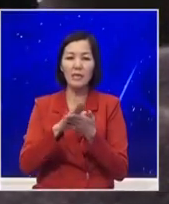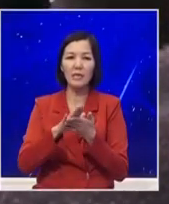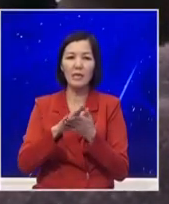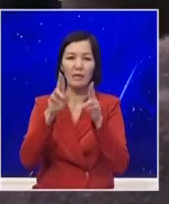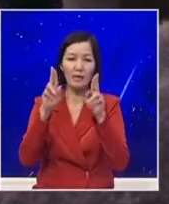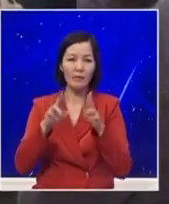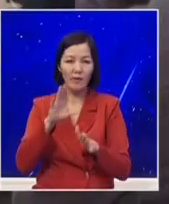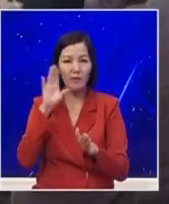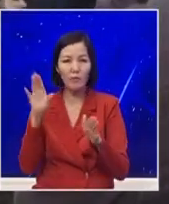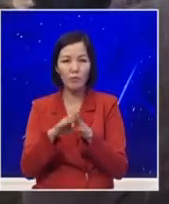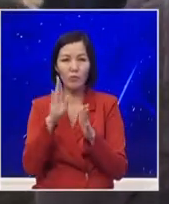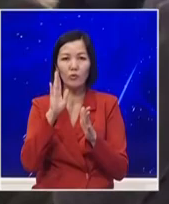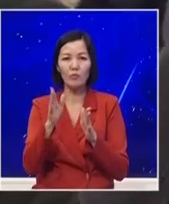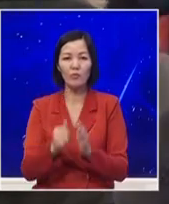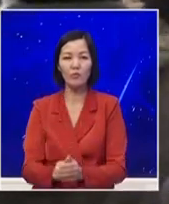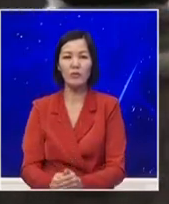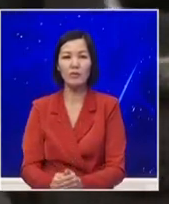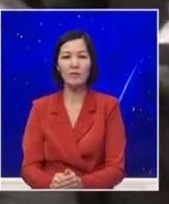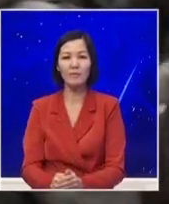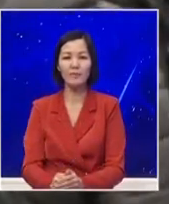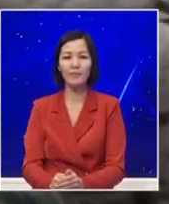санитарные правила.